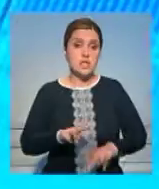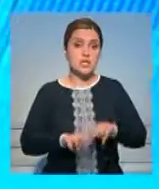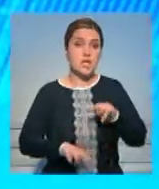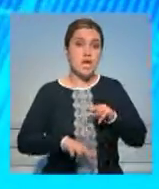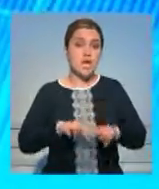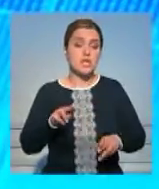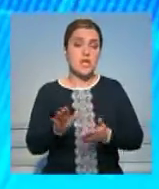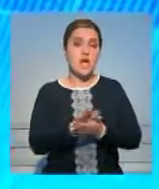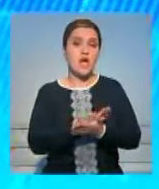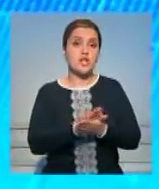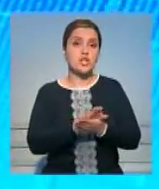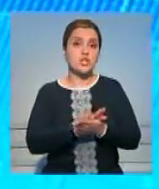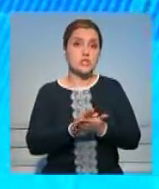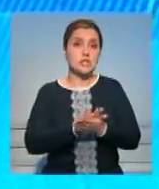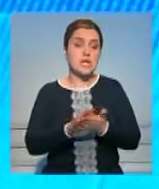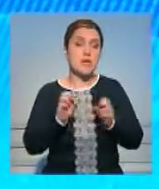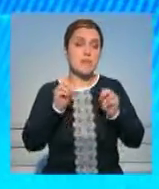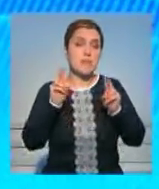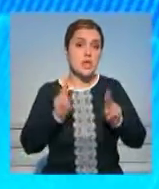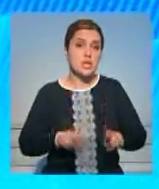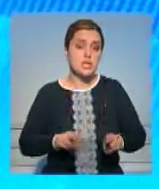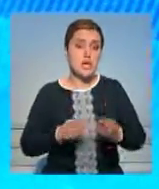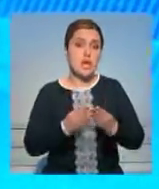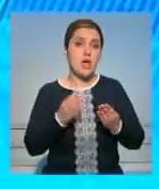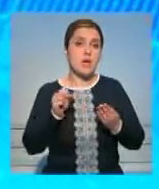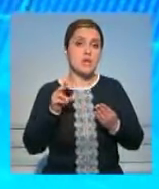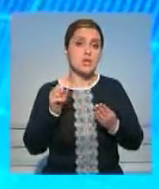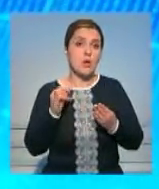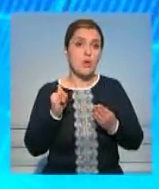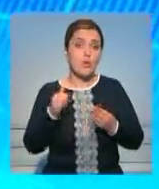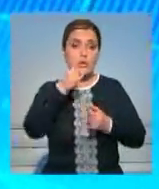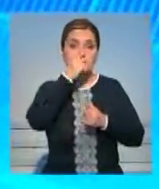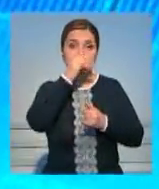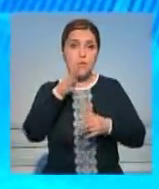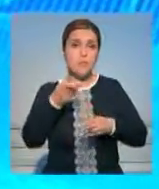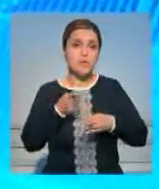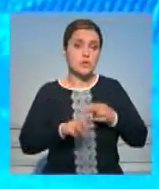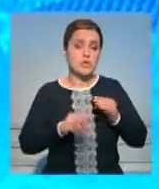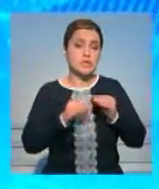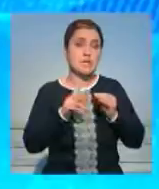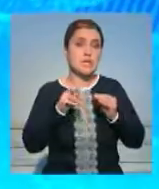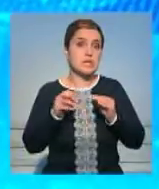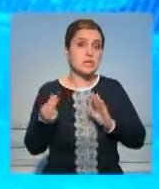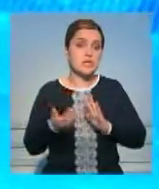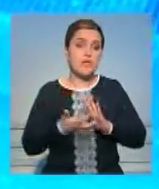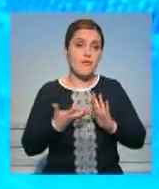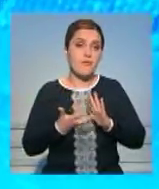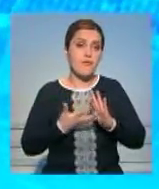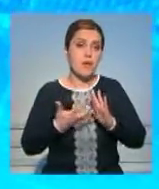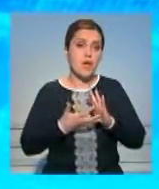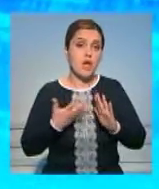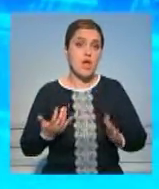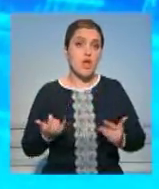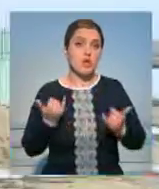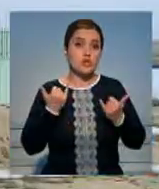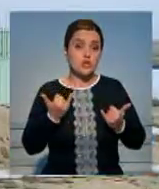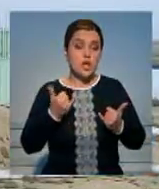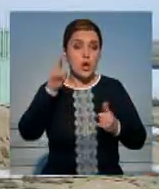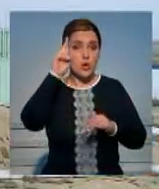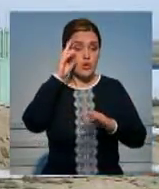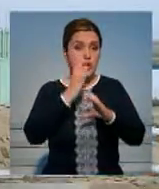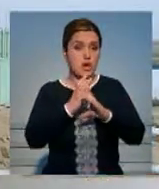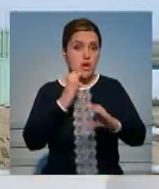Строительство очистных сооружений в Актау близится к завершению. Работы не могли закончить почти 10 лет из-за недостатка финансирования. А между тем,